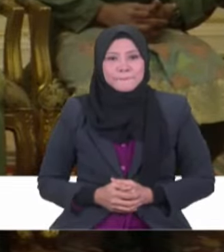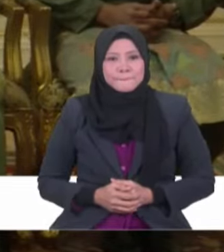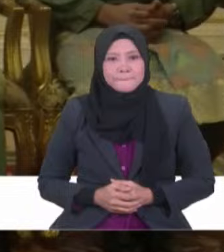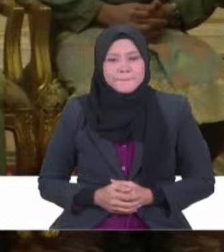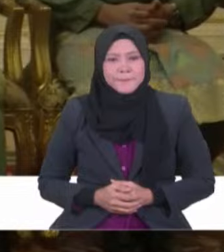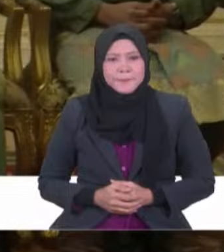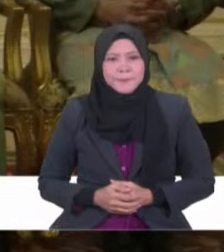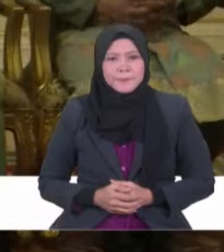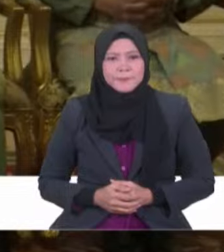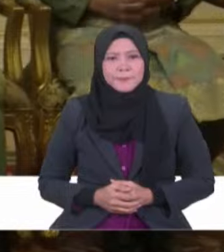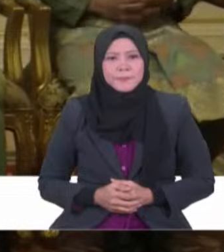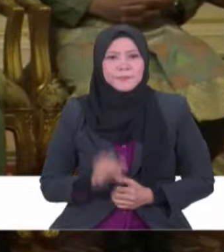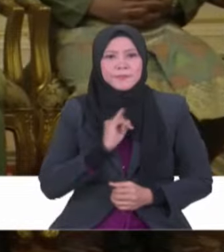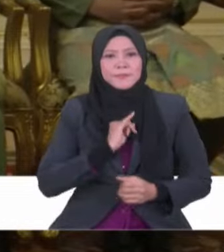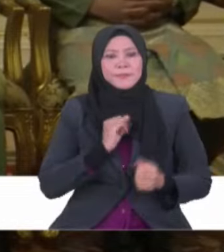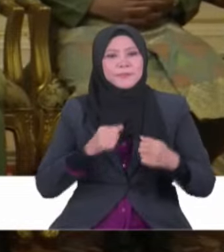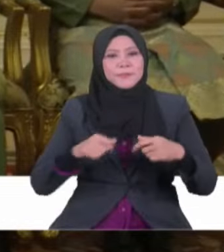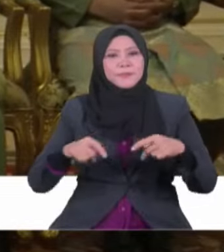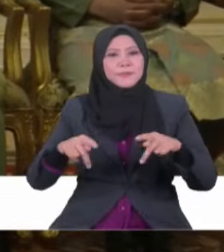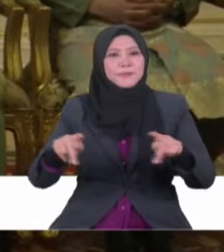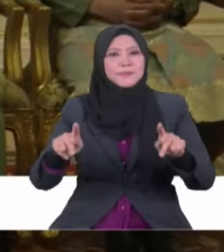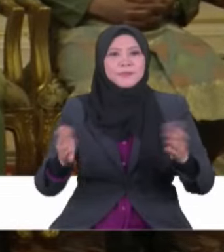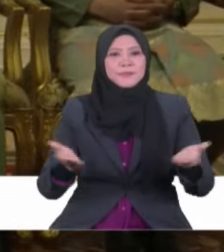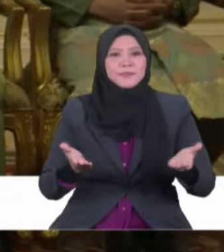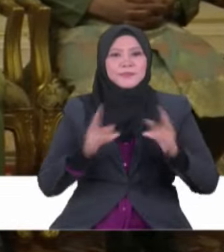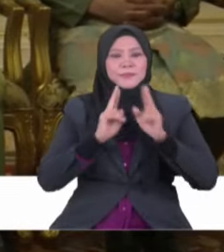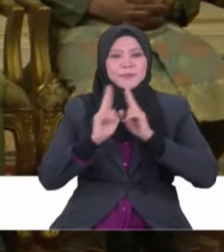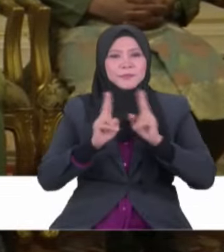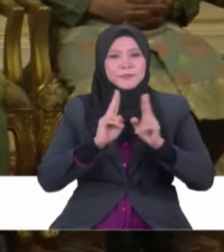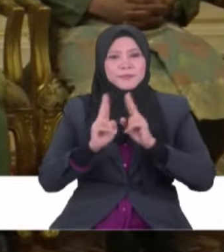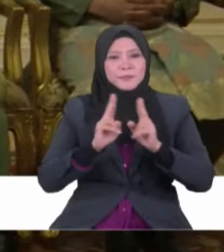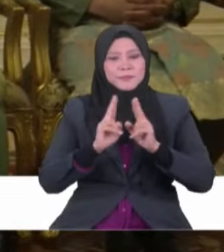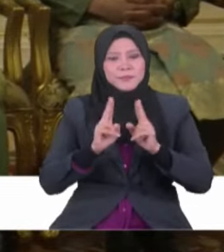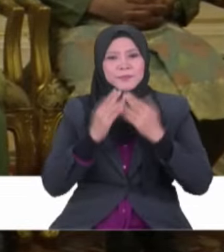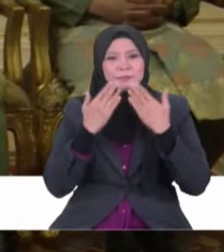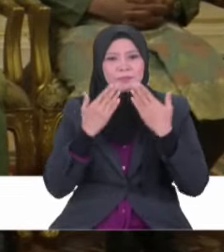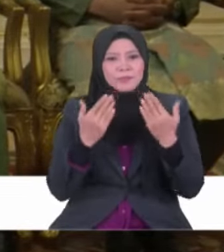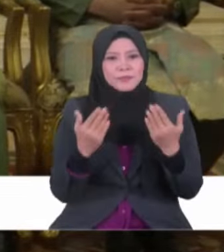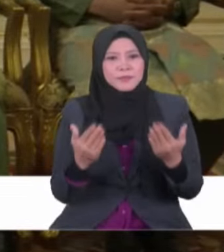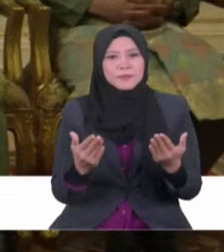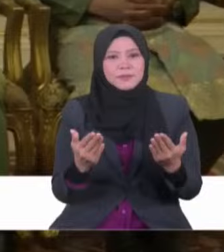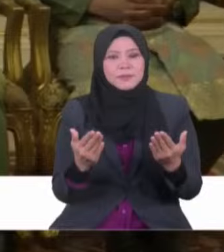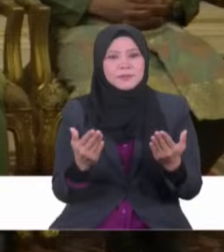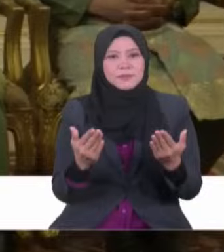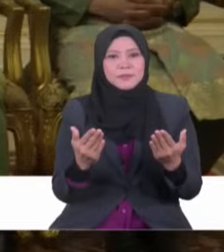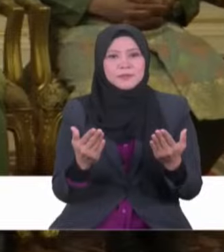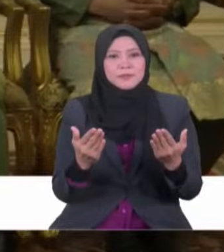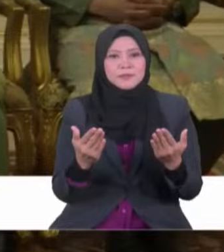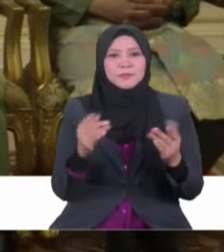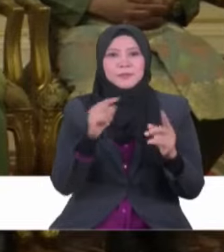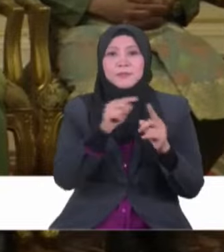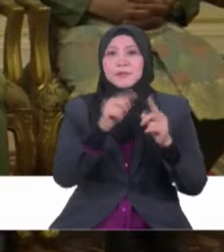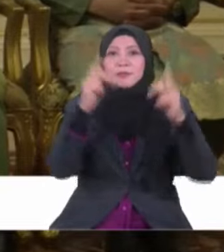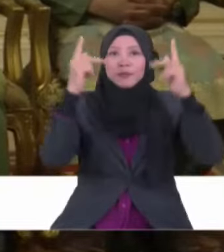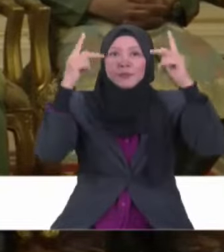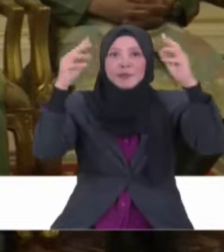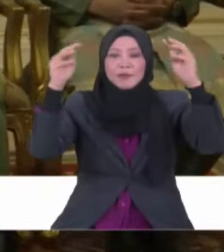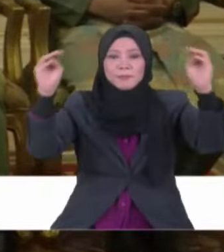Saya juga mengambil kesempatan ini untuk mengucapkan terima kasih kepada Yang Amat Berhormat Perdana